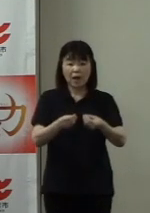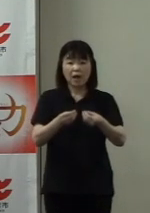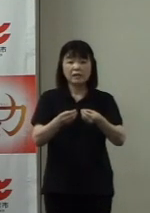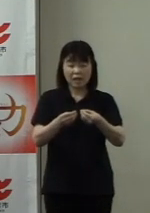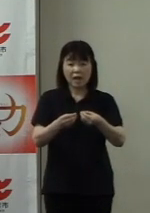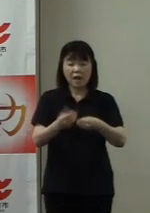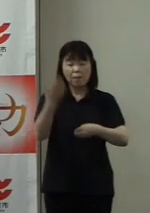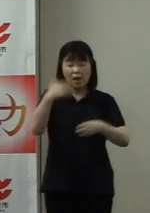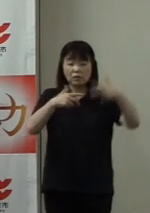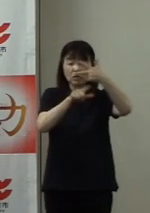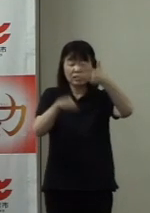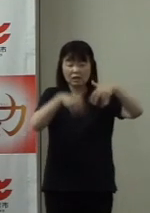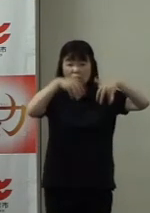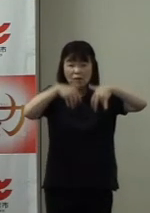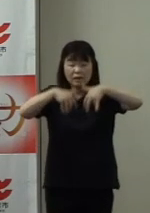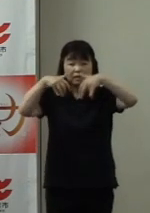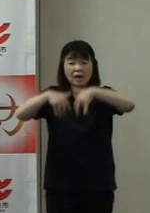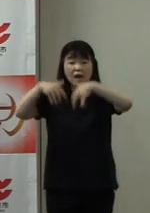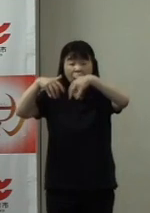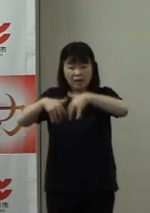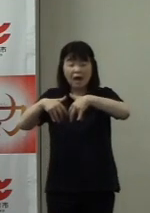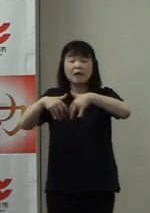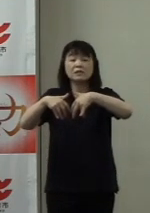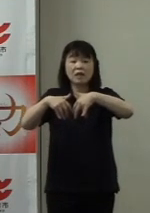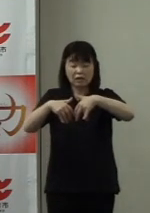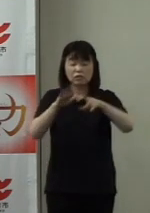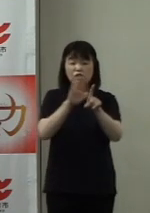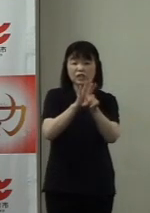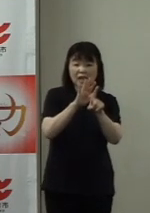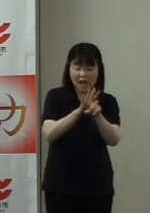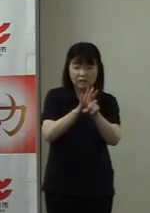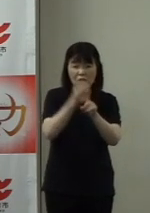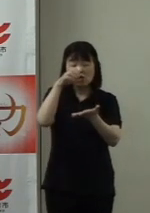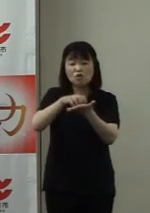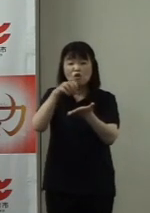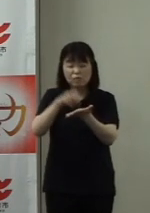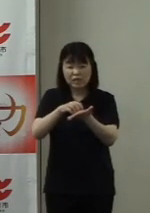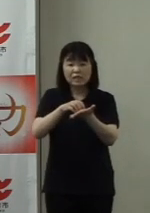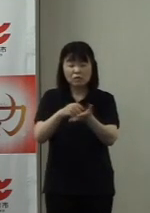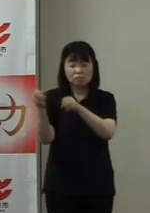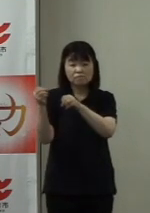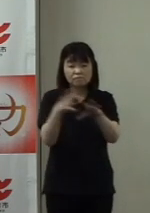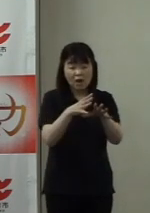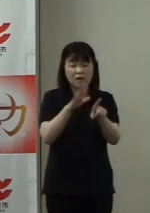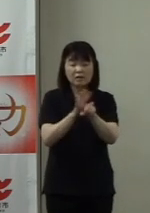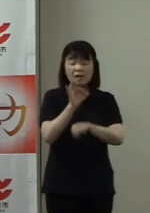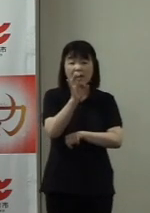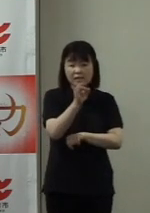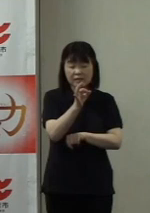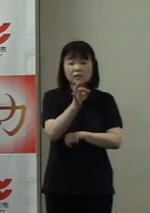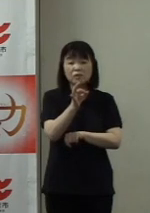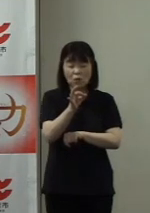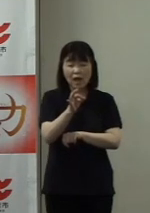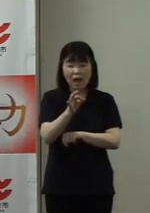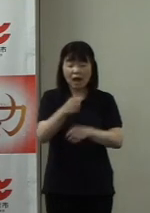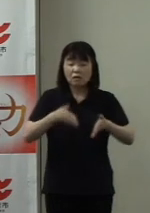大雨災害による被災者に対する支援経費や災害ごみの処理の災害対応経費、また指導ほか公